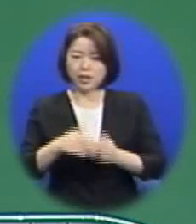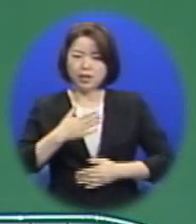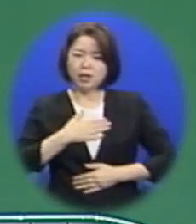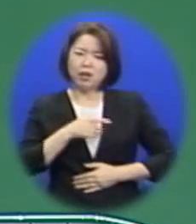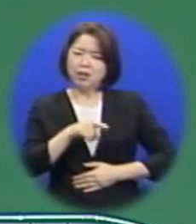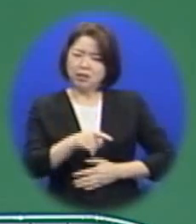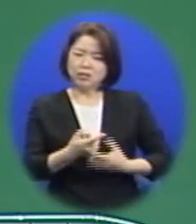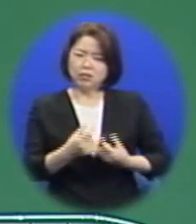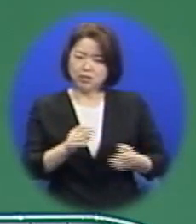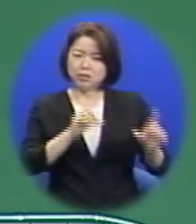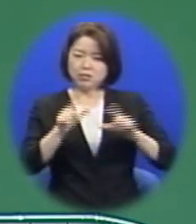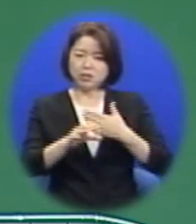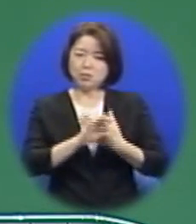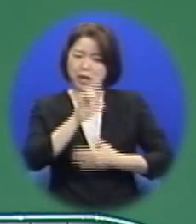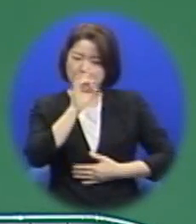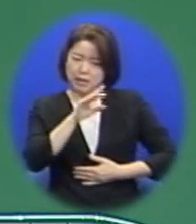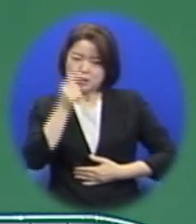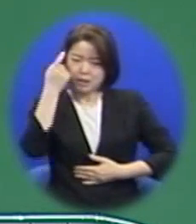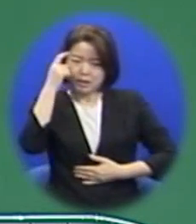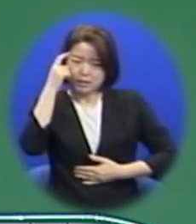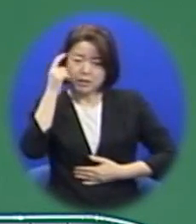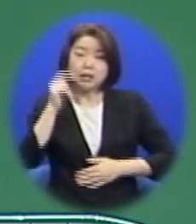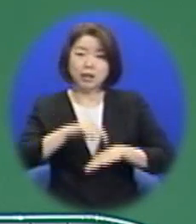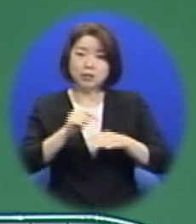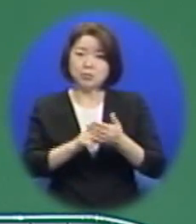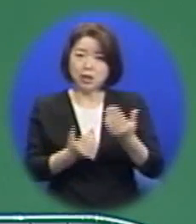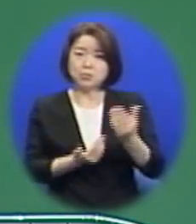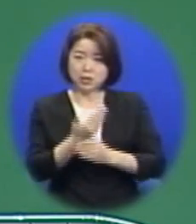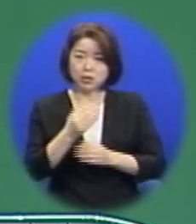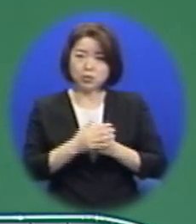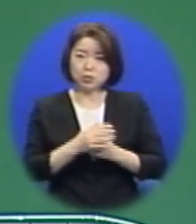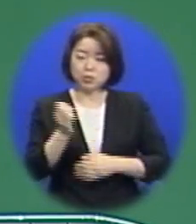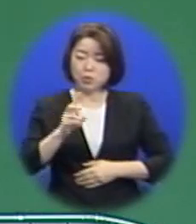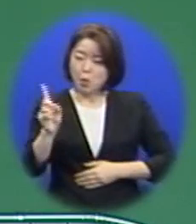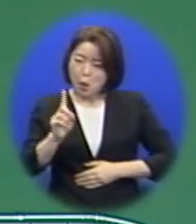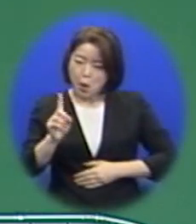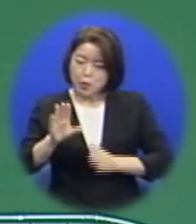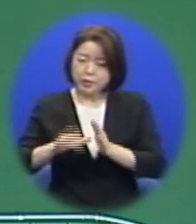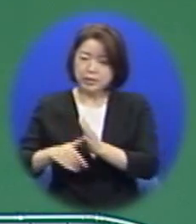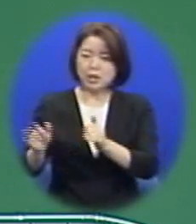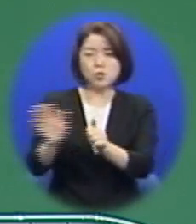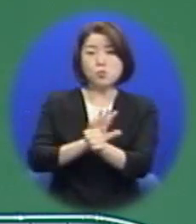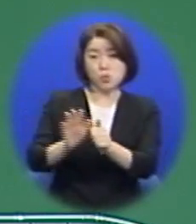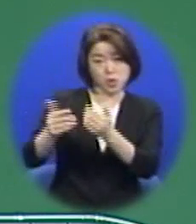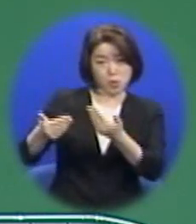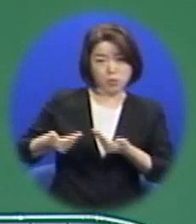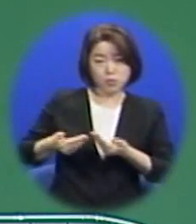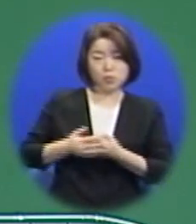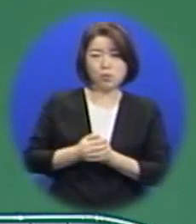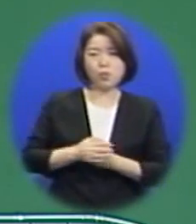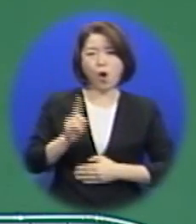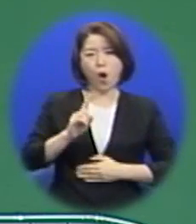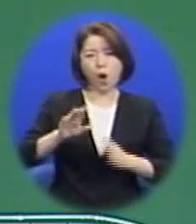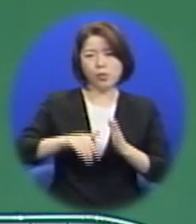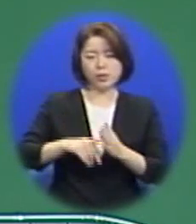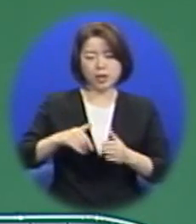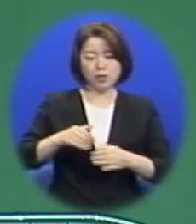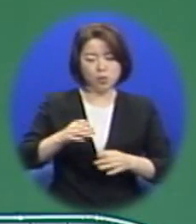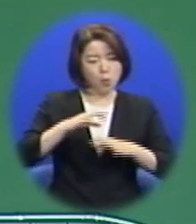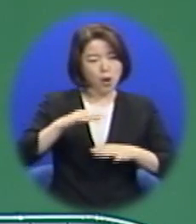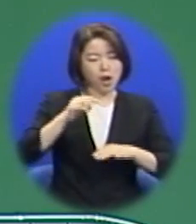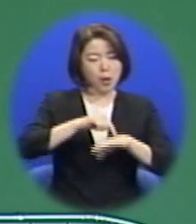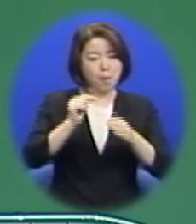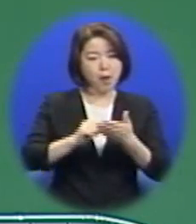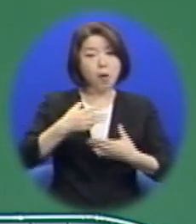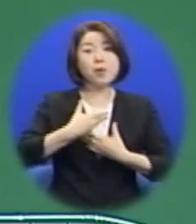안 되겠다는 마음이 들고 어떤 때는 큰 위로를 받기도 하고 어떤 때는 마음이 놀랍게 평안하기도 하고